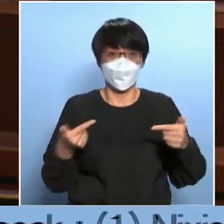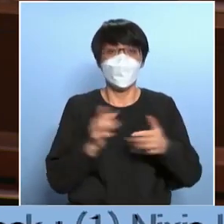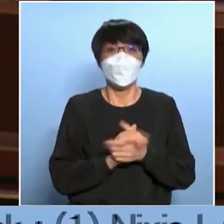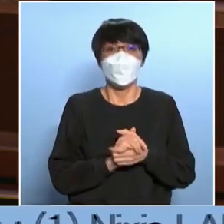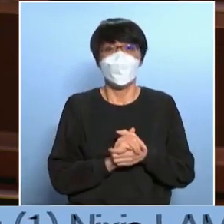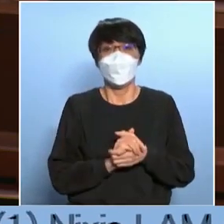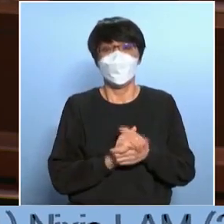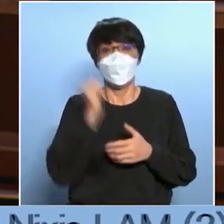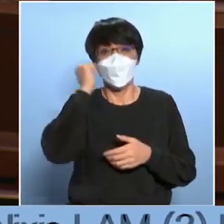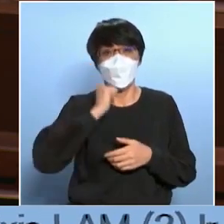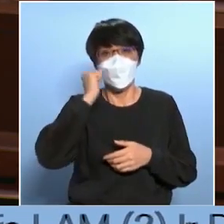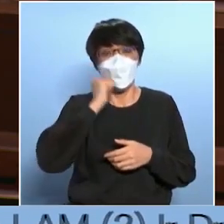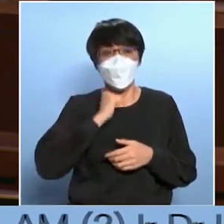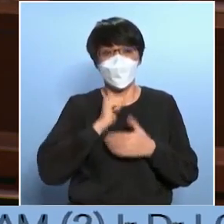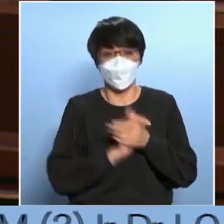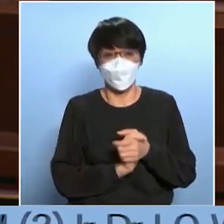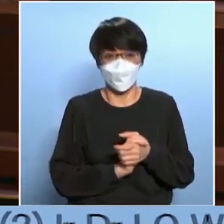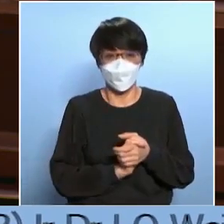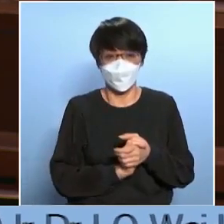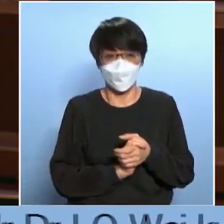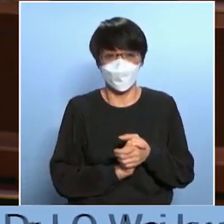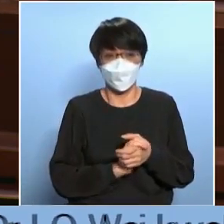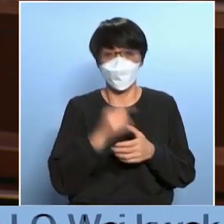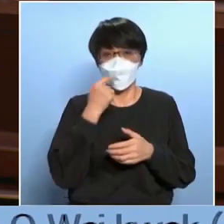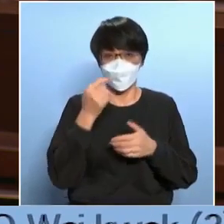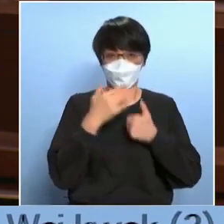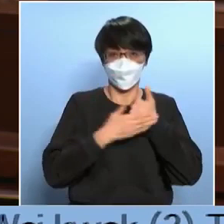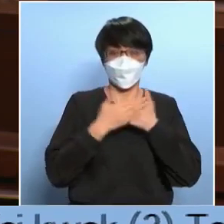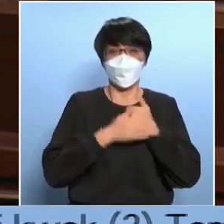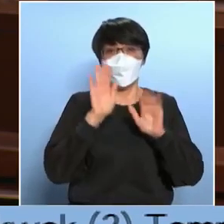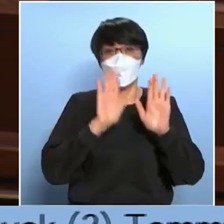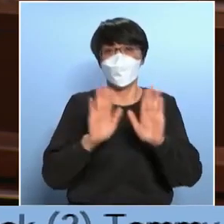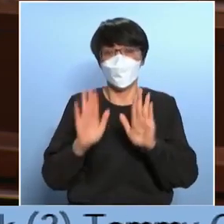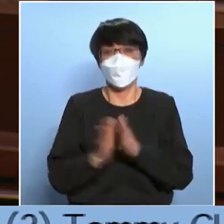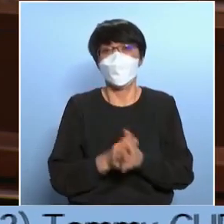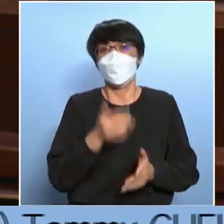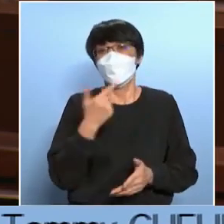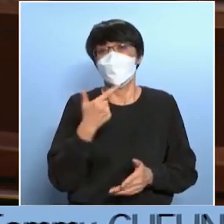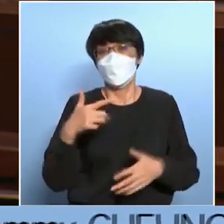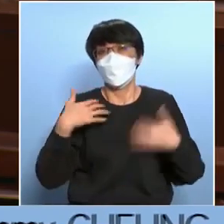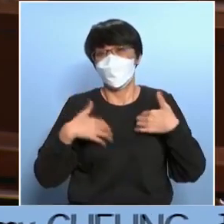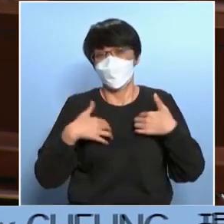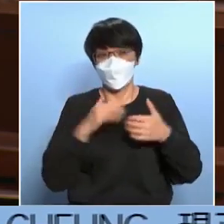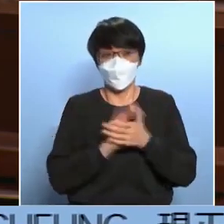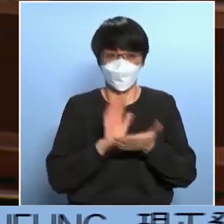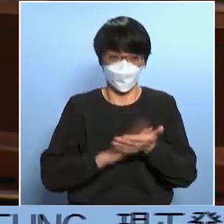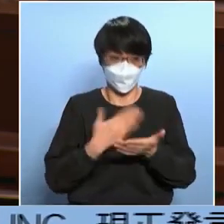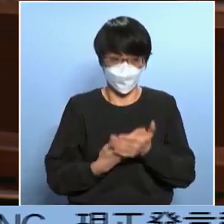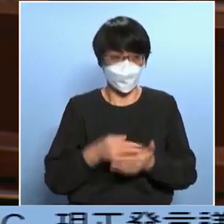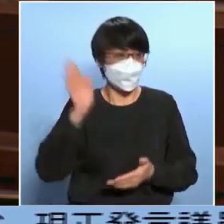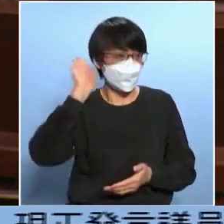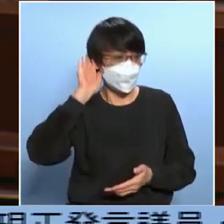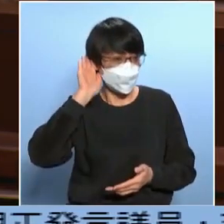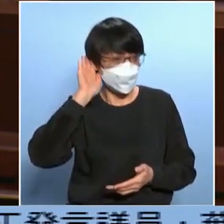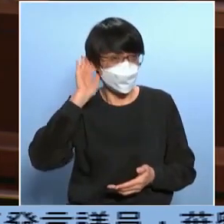是需要的牙齒護理服務是更加迫切的。但是聽了多